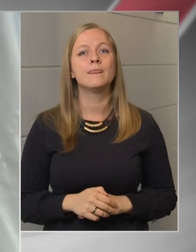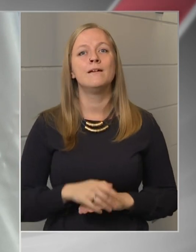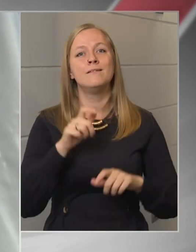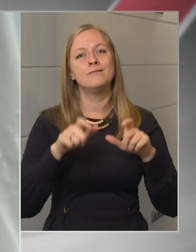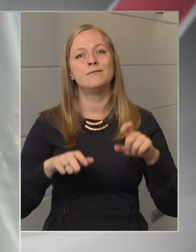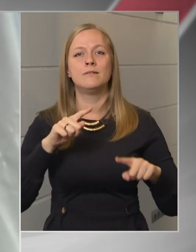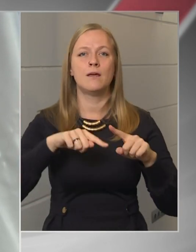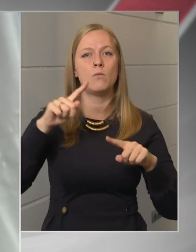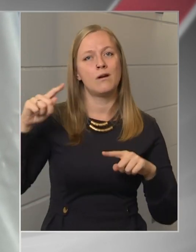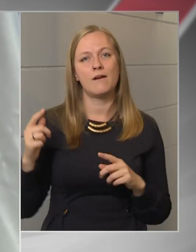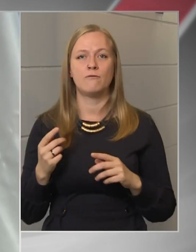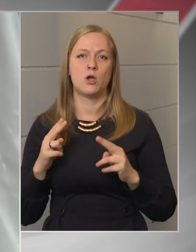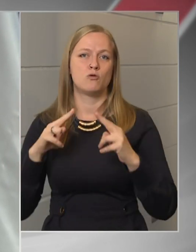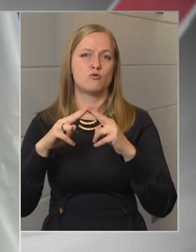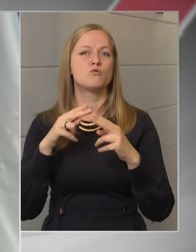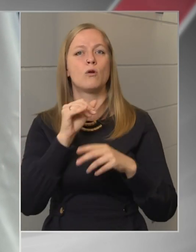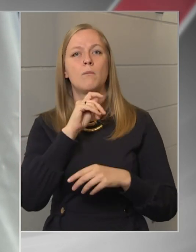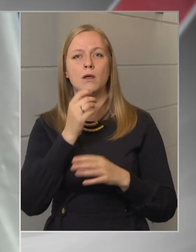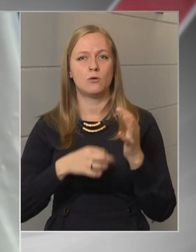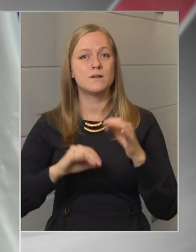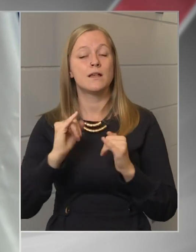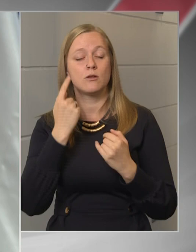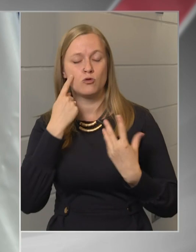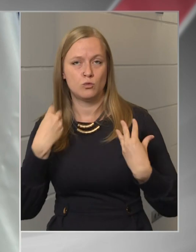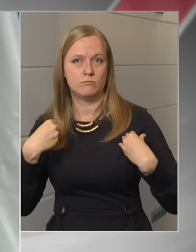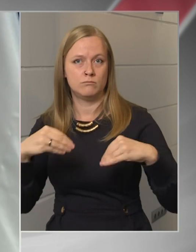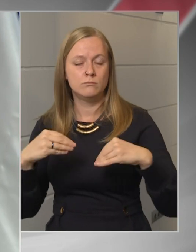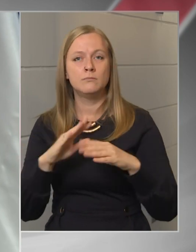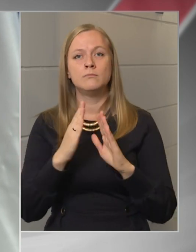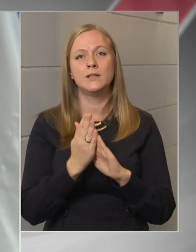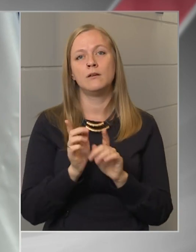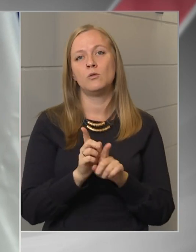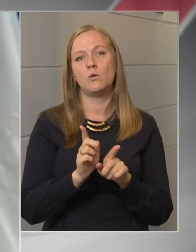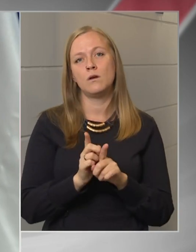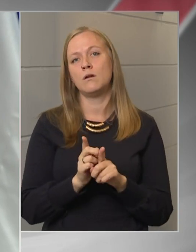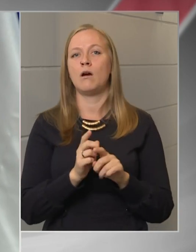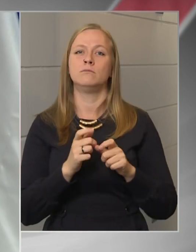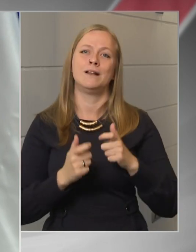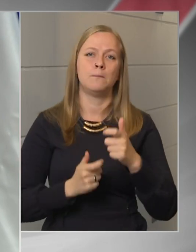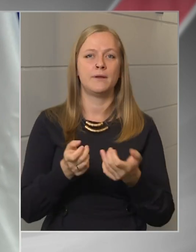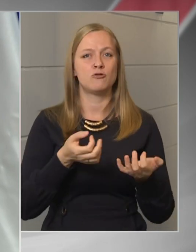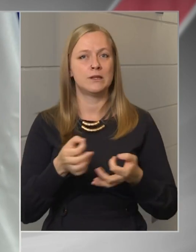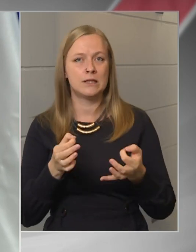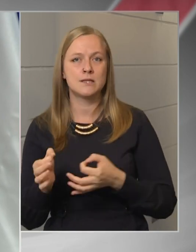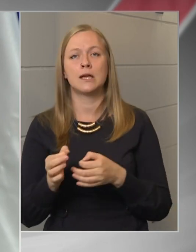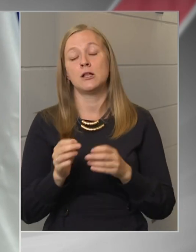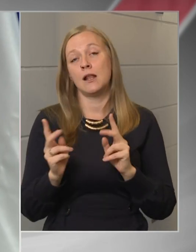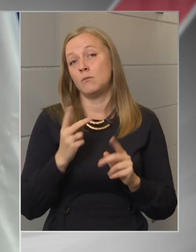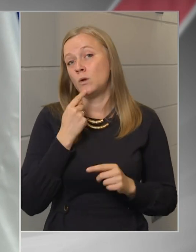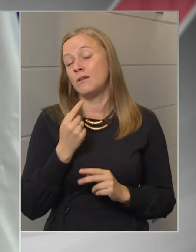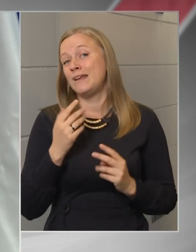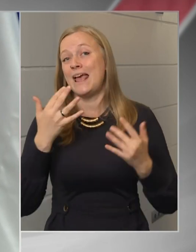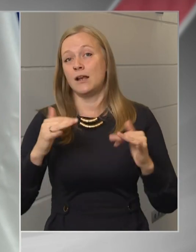csúcson Magyarország is be tud számolni mindazon lépésekről, intézkedésekről, talán azt is mondhatjuk eredményekről,